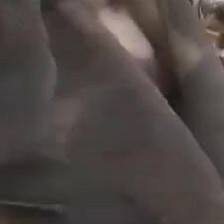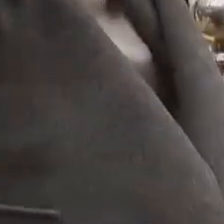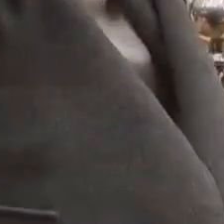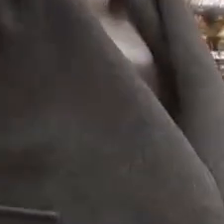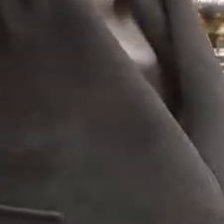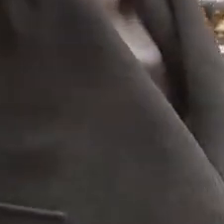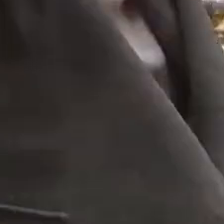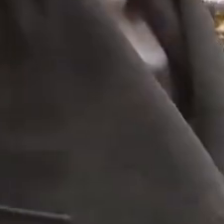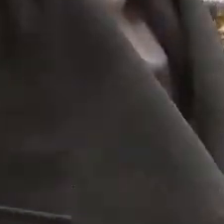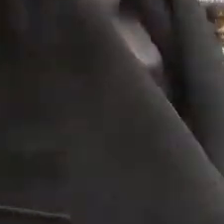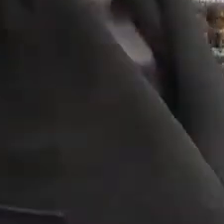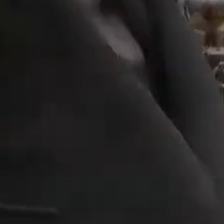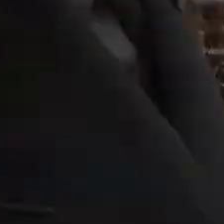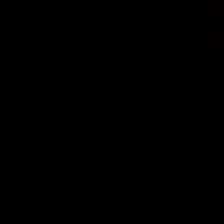roberto